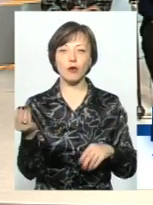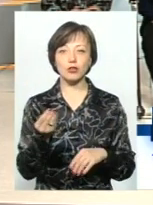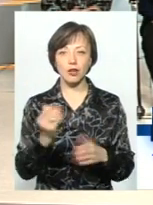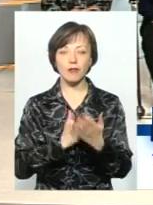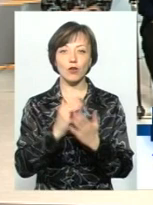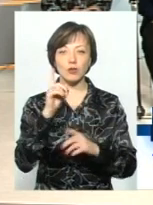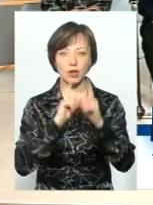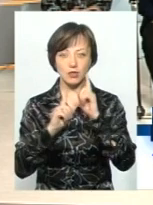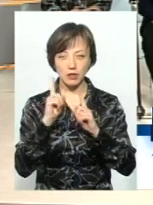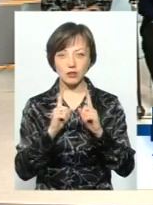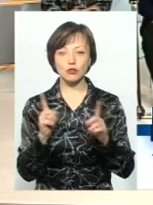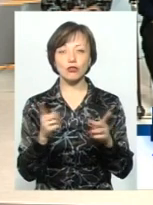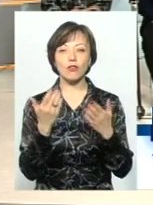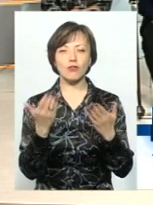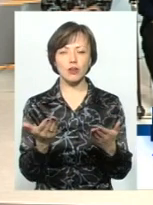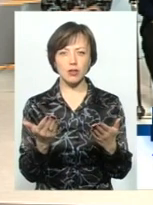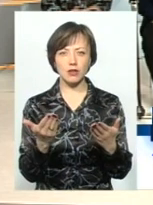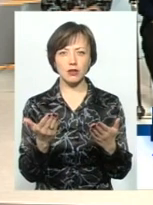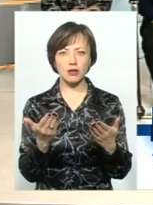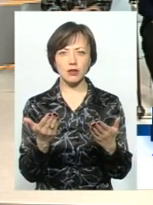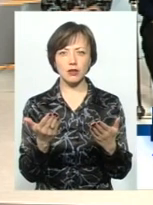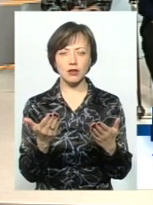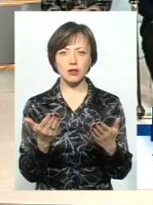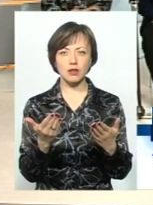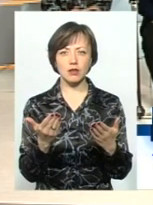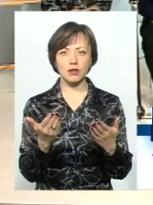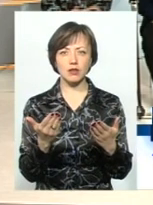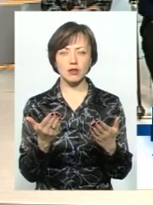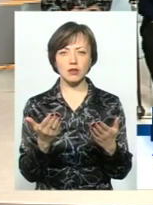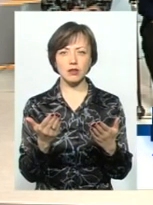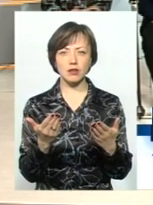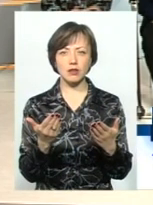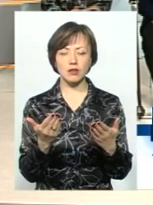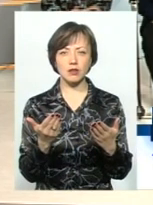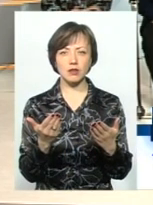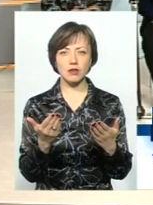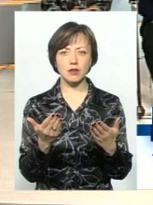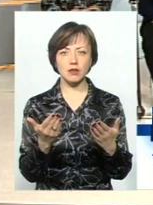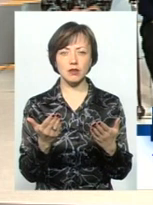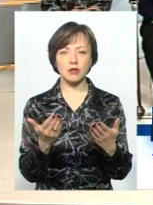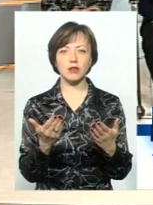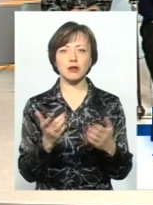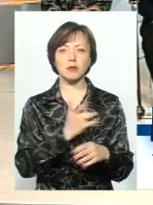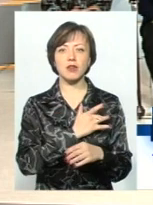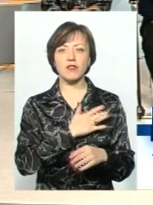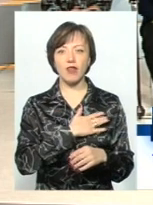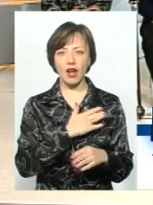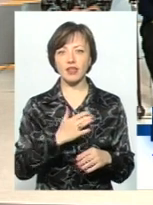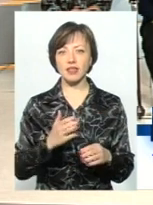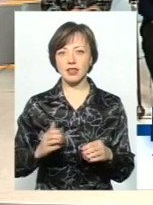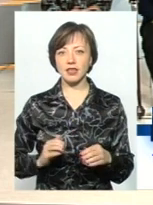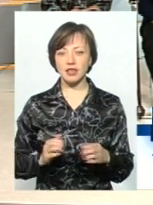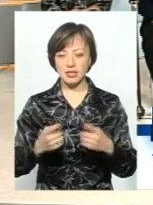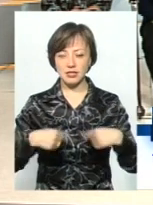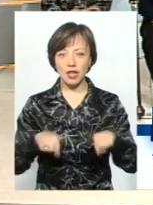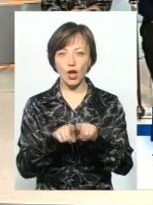Верховна Рада, що ви доложили до цих труб? Приватний сектор. Люди купували труби, платили за